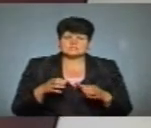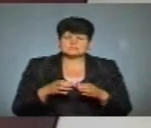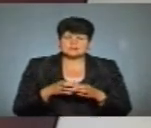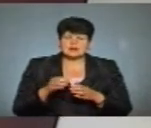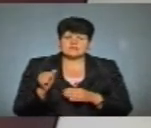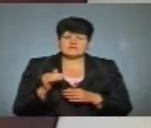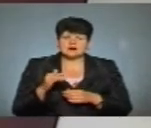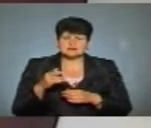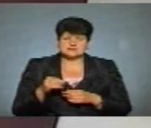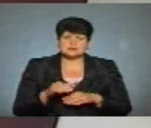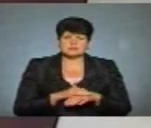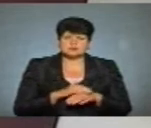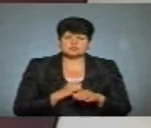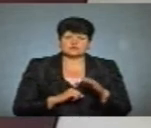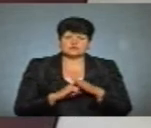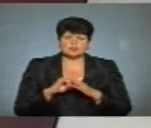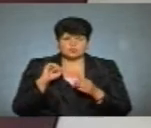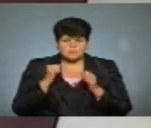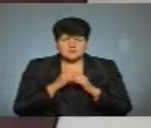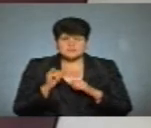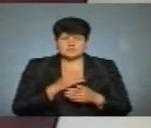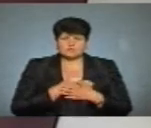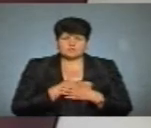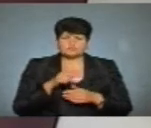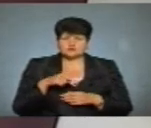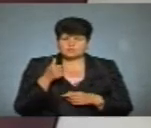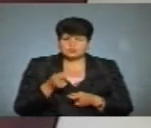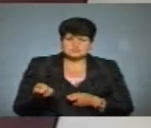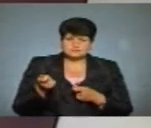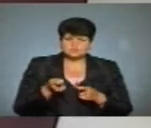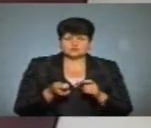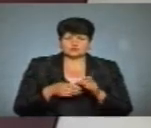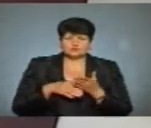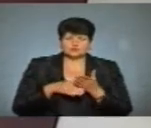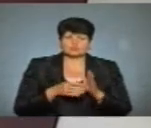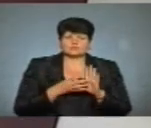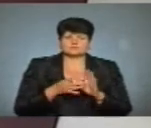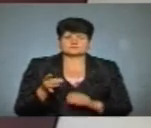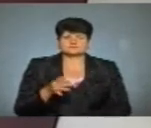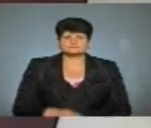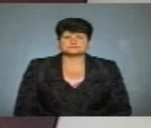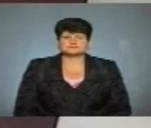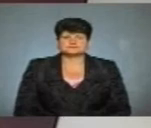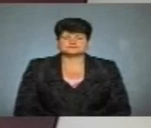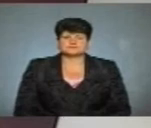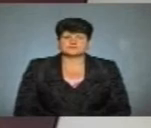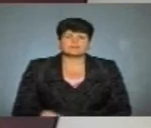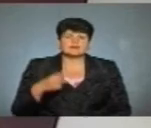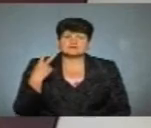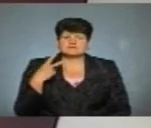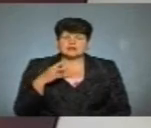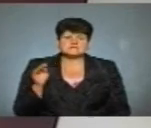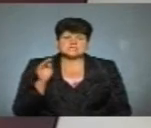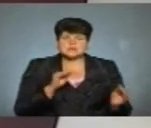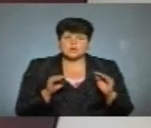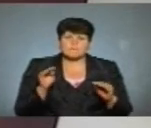ветеранів Афганістану та благодійного фонду «Пам'ять і любов» цього року везуть допомогу вдев'яте. 20 комплектів для